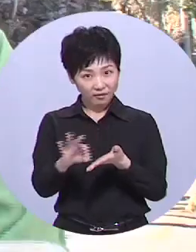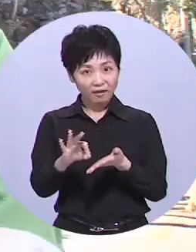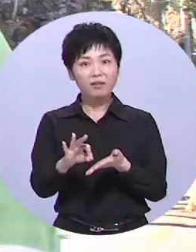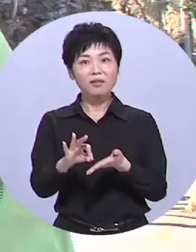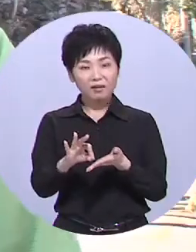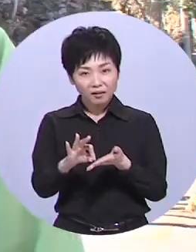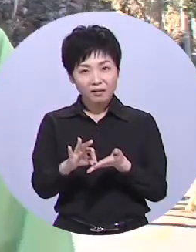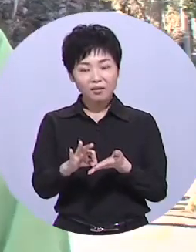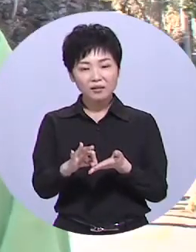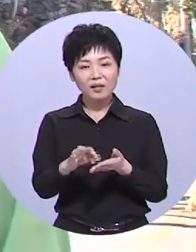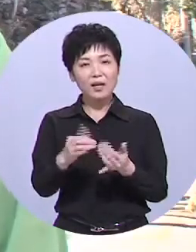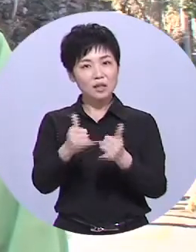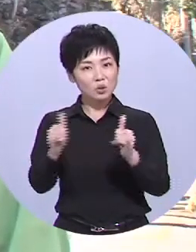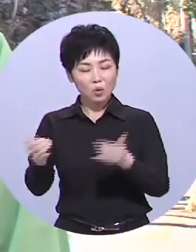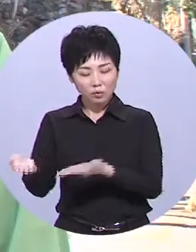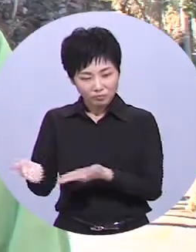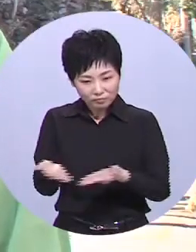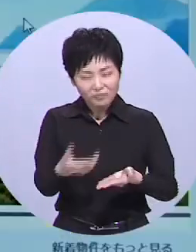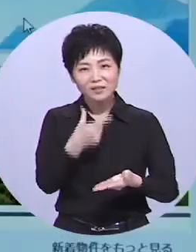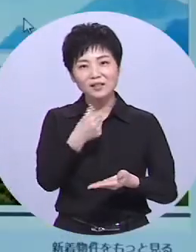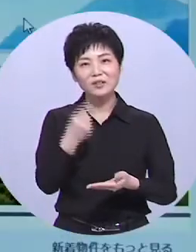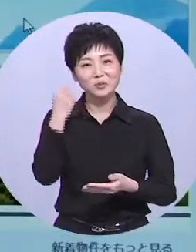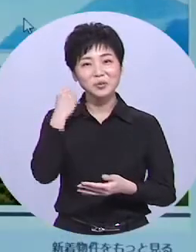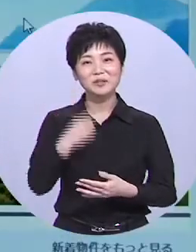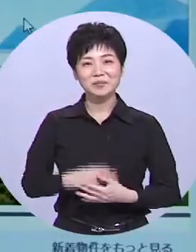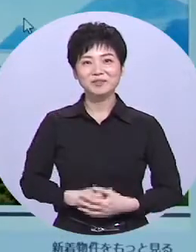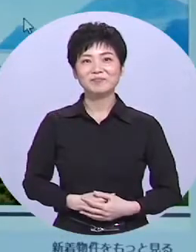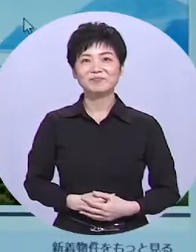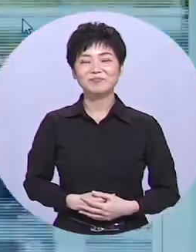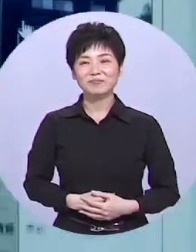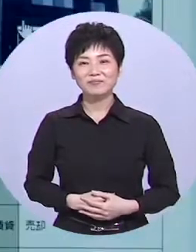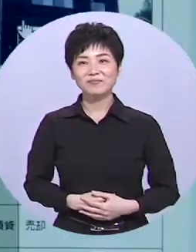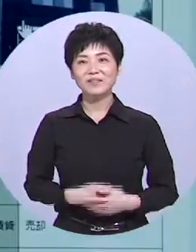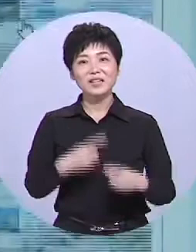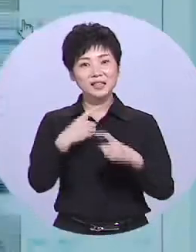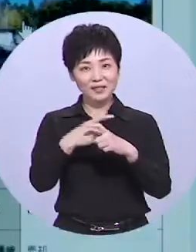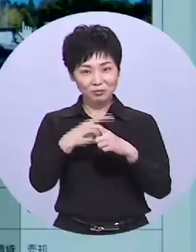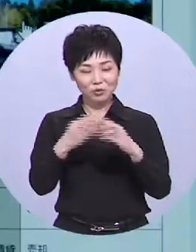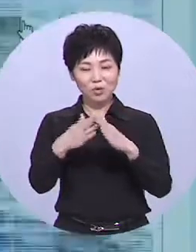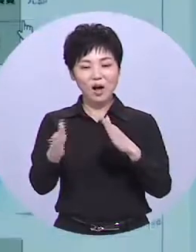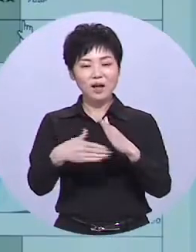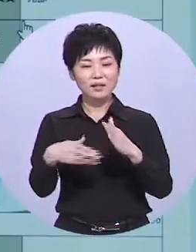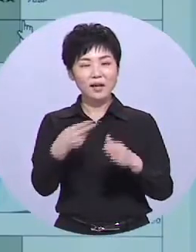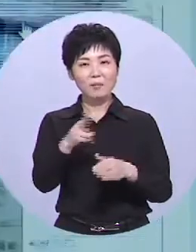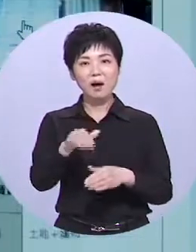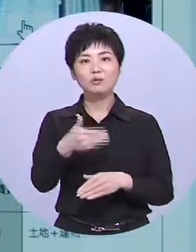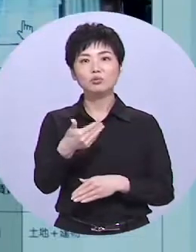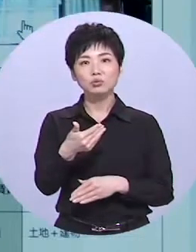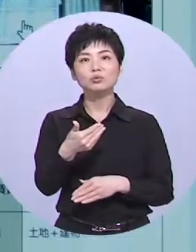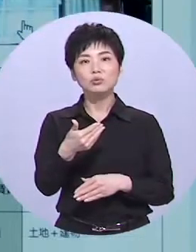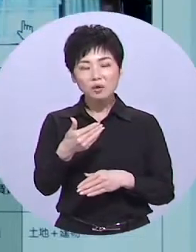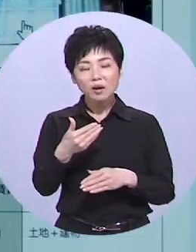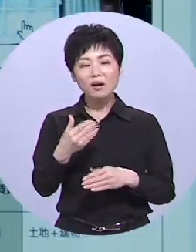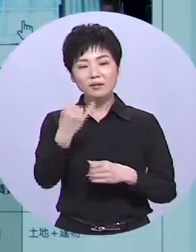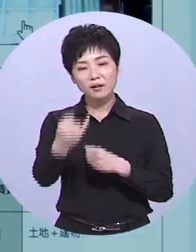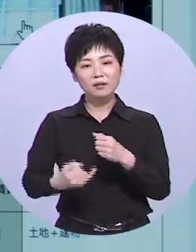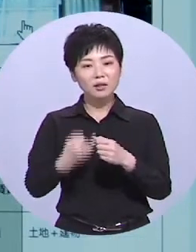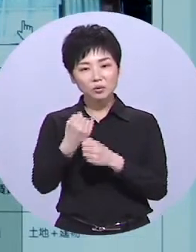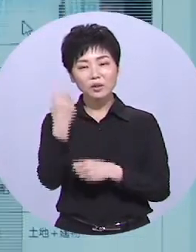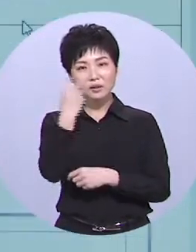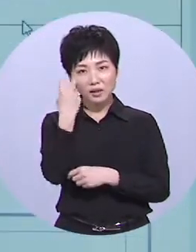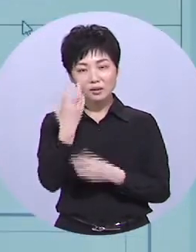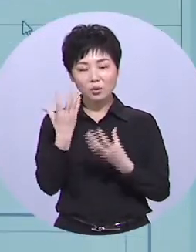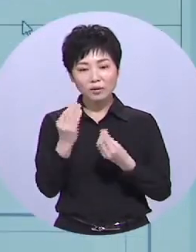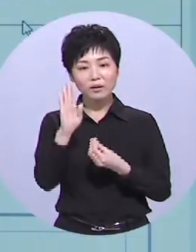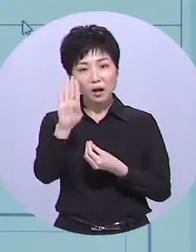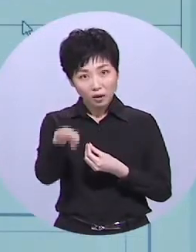もこの秩父地域に人が増えればいいなと。 秩父空き家バンクの物件はホームページで探してから現地視